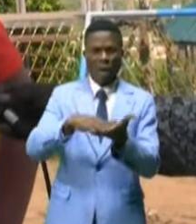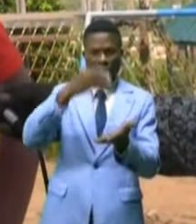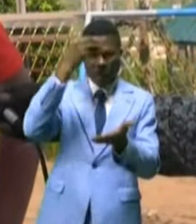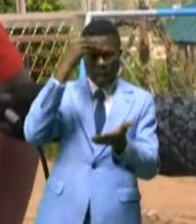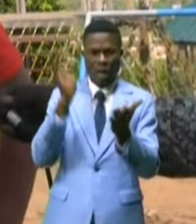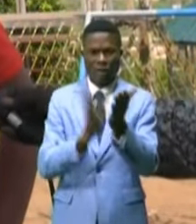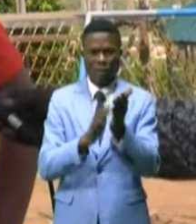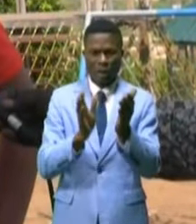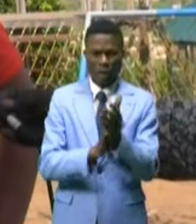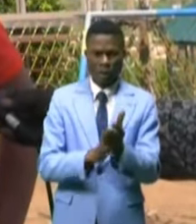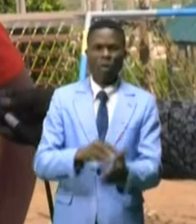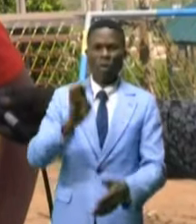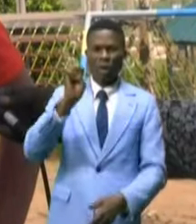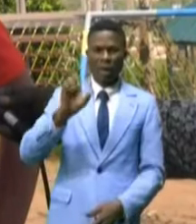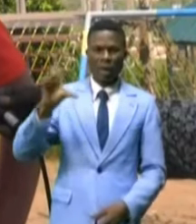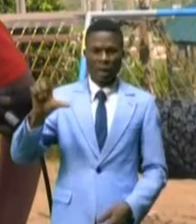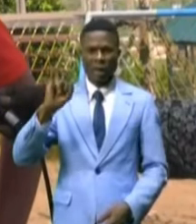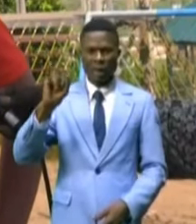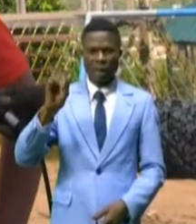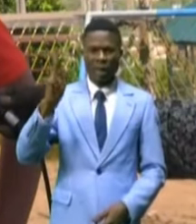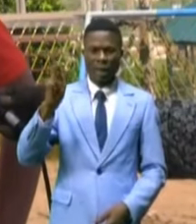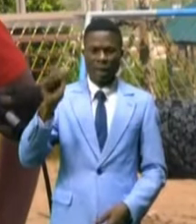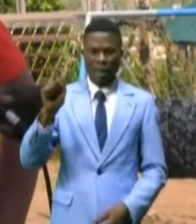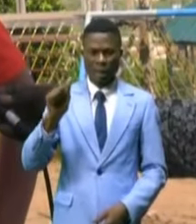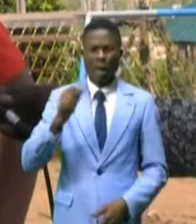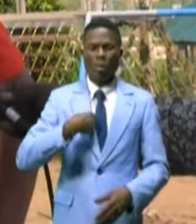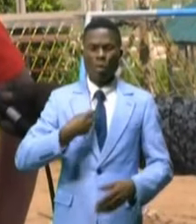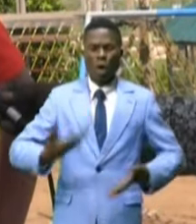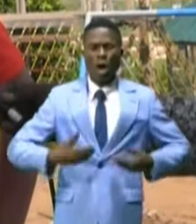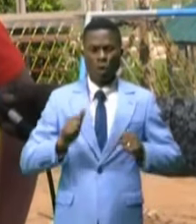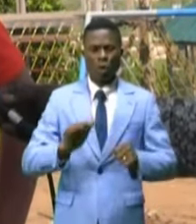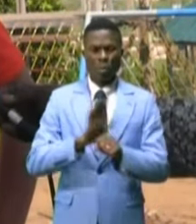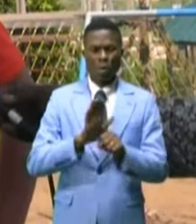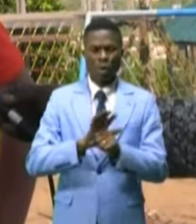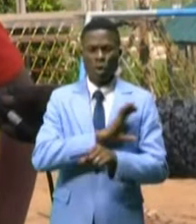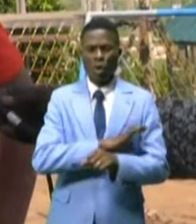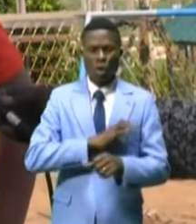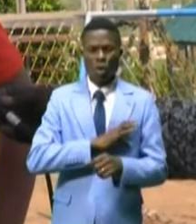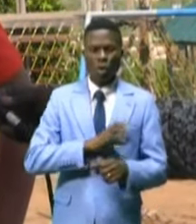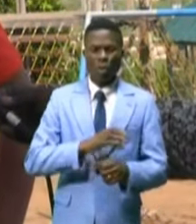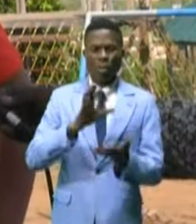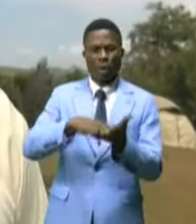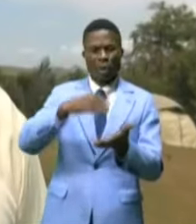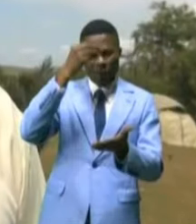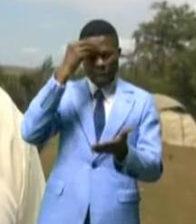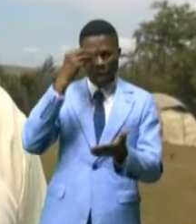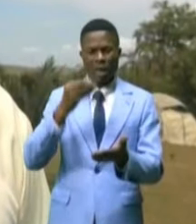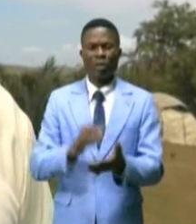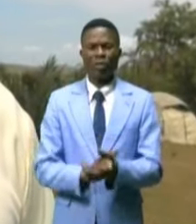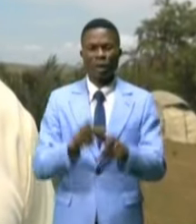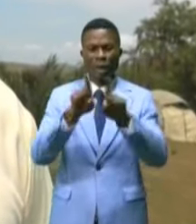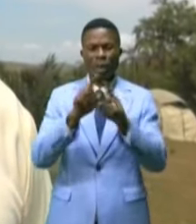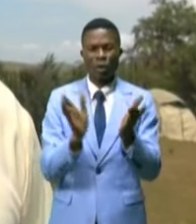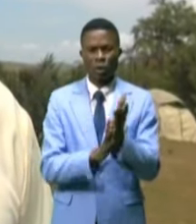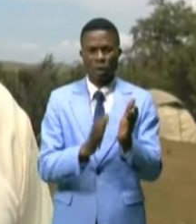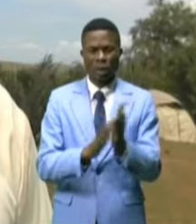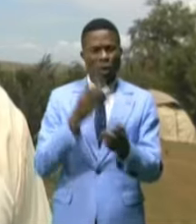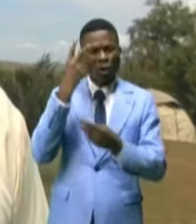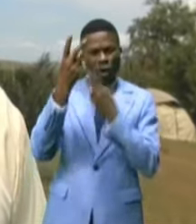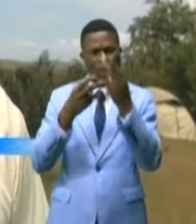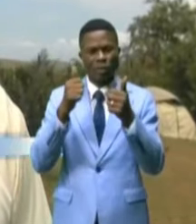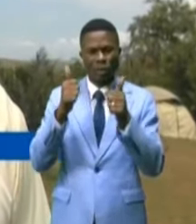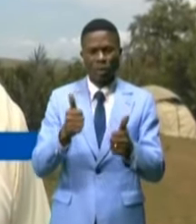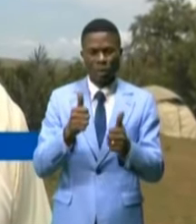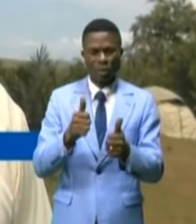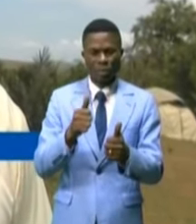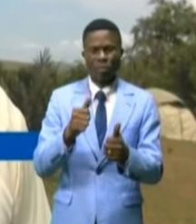je suis très content vis-à-vis d'abord du comportement de l'école et puis la façon à laquelle la visite s'est passée. Il faut de temps en temps concilier la